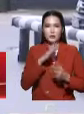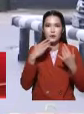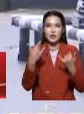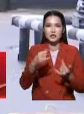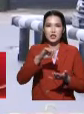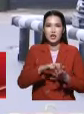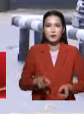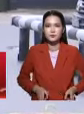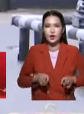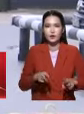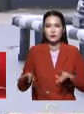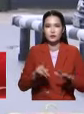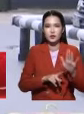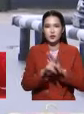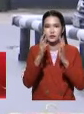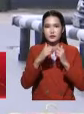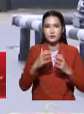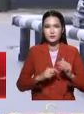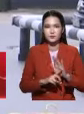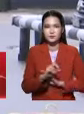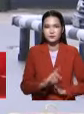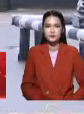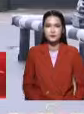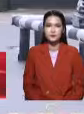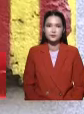бұған қатысты қылмыстық іс қозғалып, тергеу жүріп жатыр.